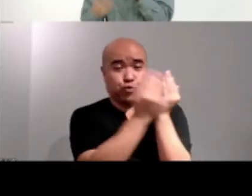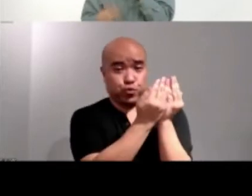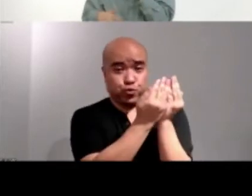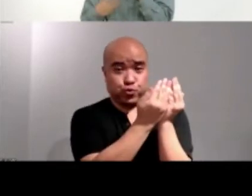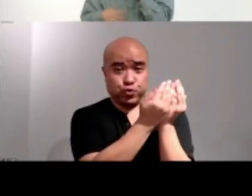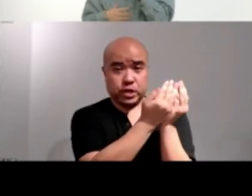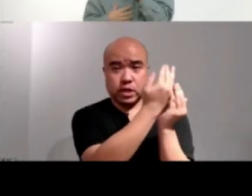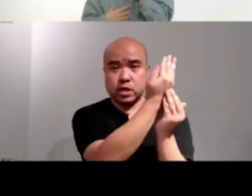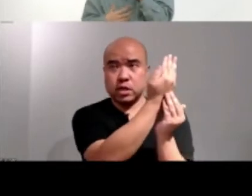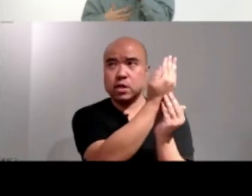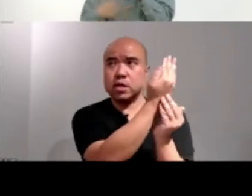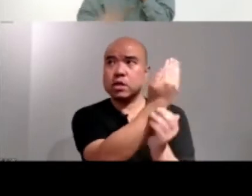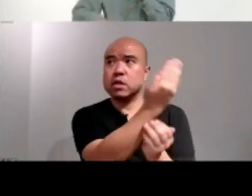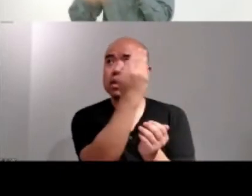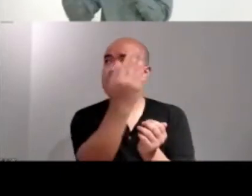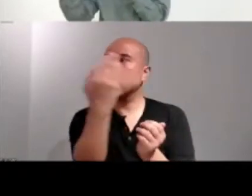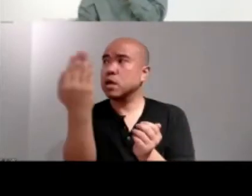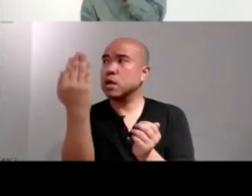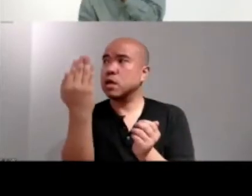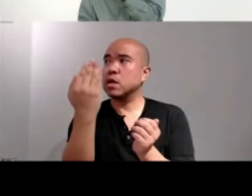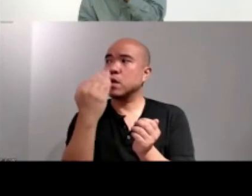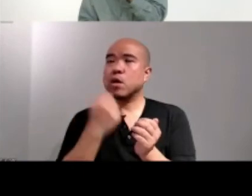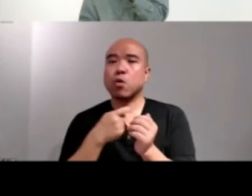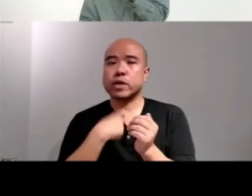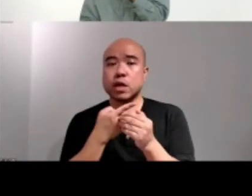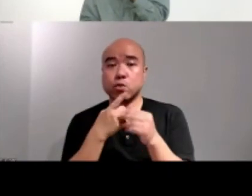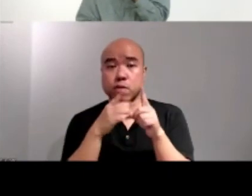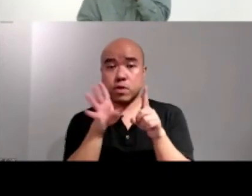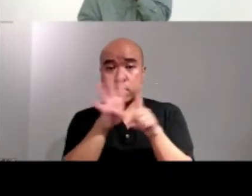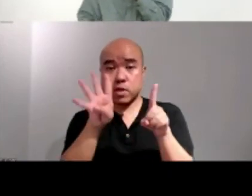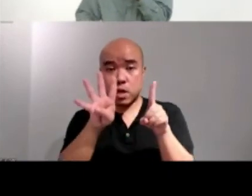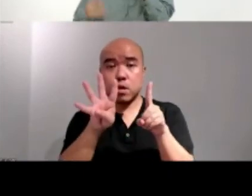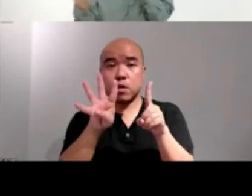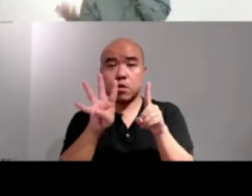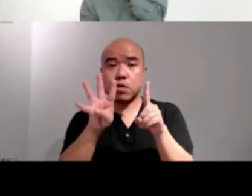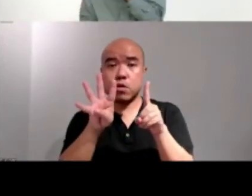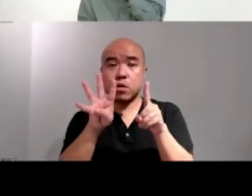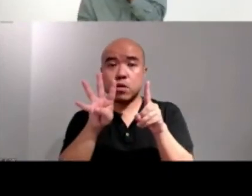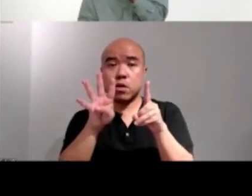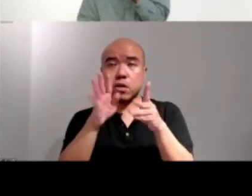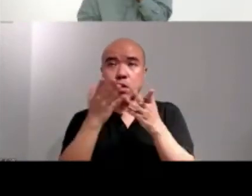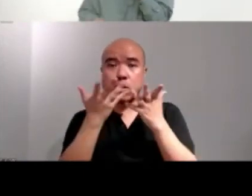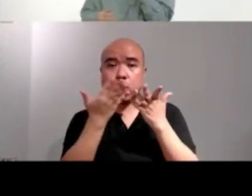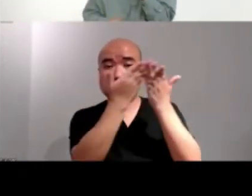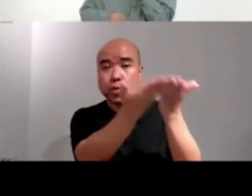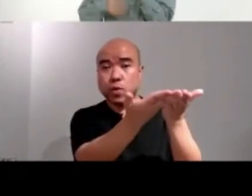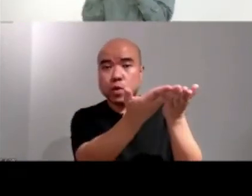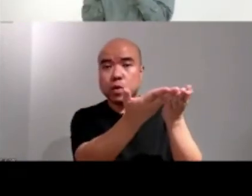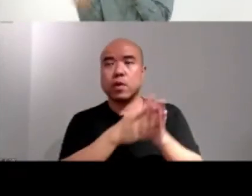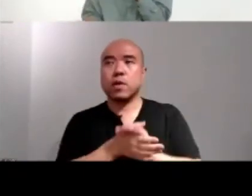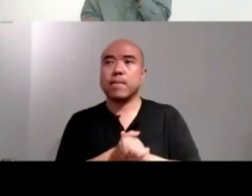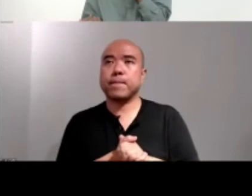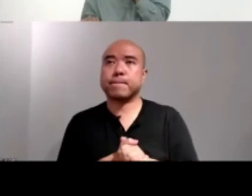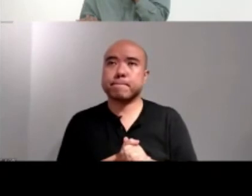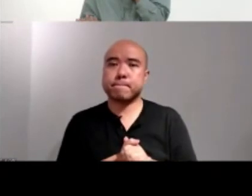成為咗年度主題作家啦。咁我哋今年就14本書喺書展嗰度發布啦。咁希望12月個書展搞得掂啦。咁另外我哋有啲免